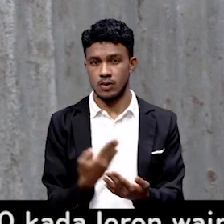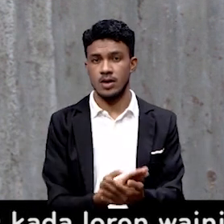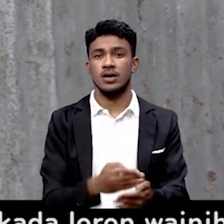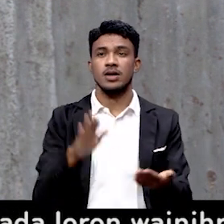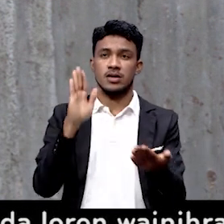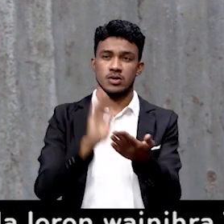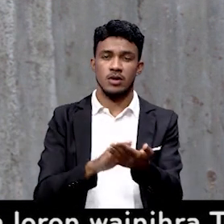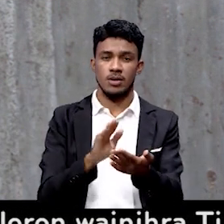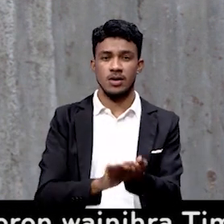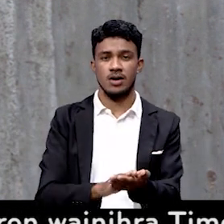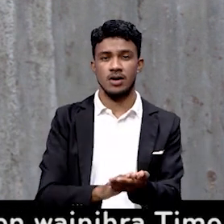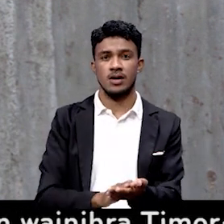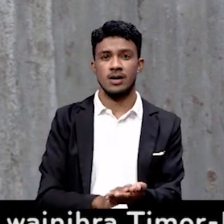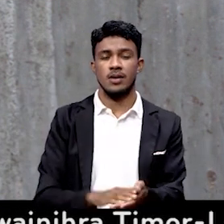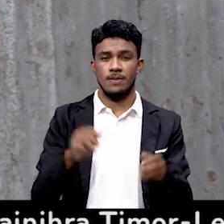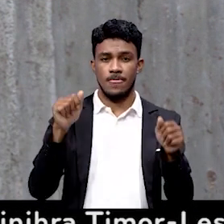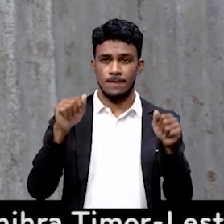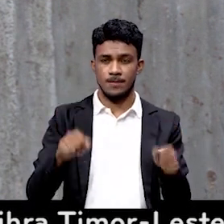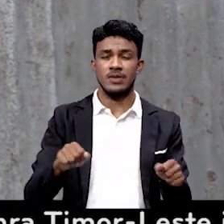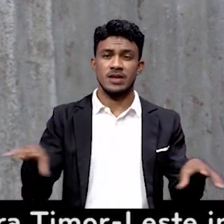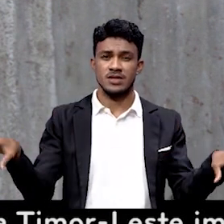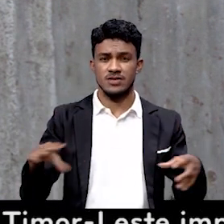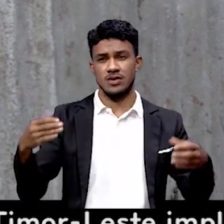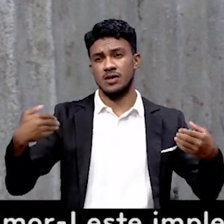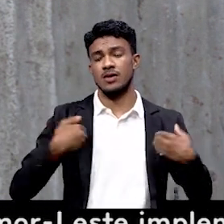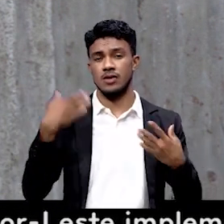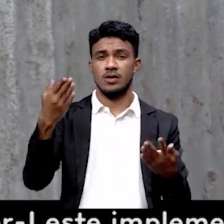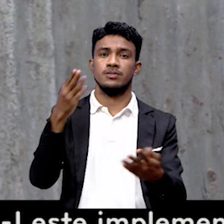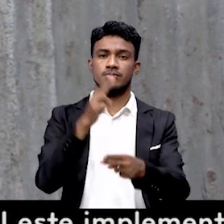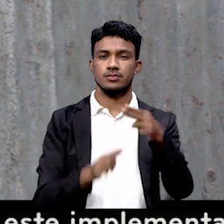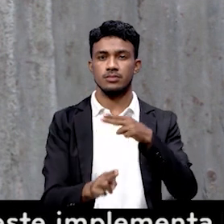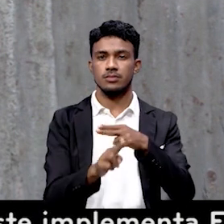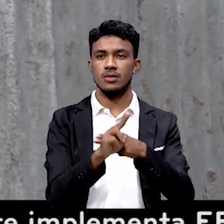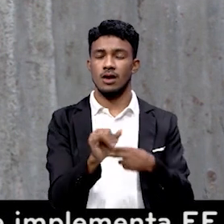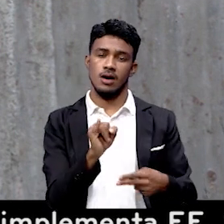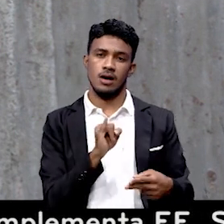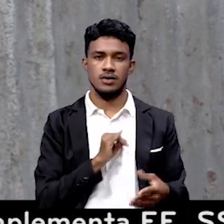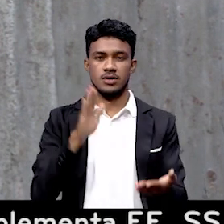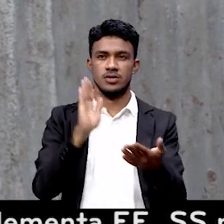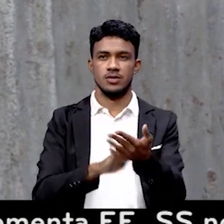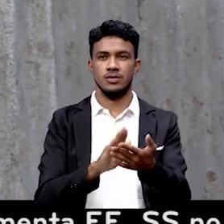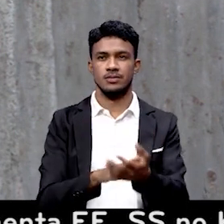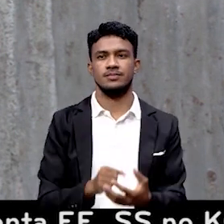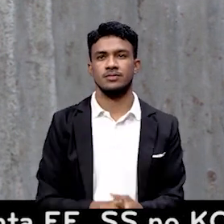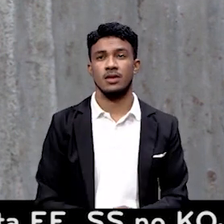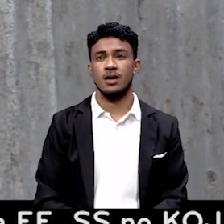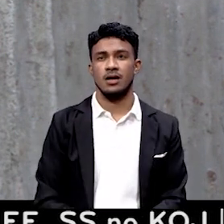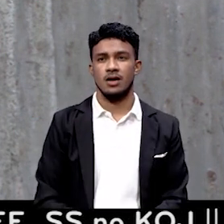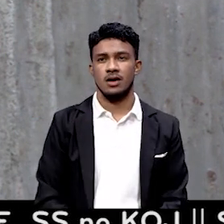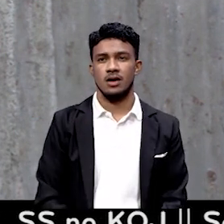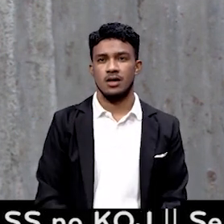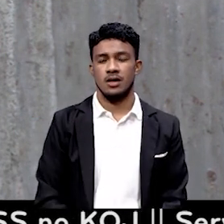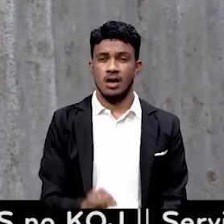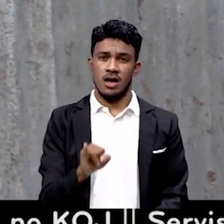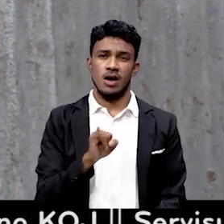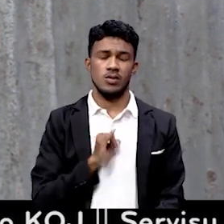sukses ni yo ni lima lara ni wahai antolo sen hau sekolah deh hau sebel maksudnya hau